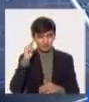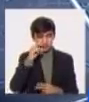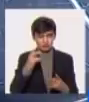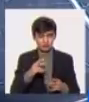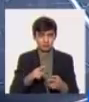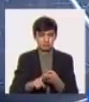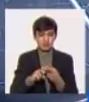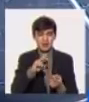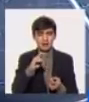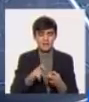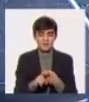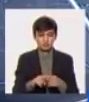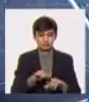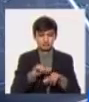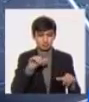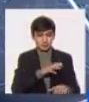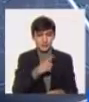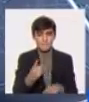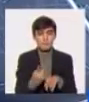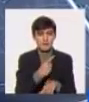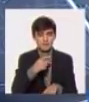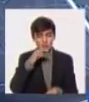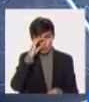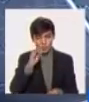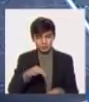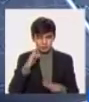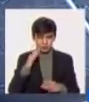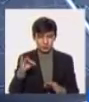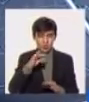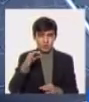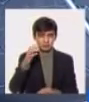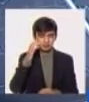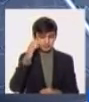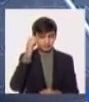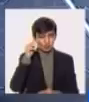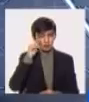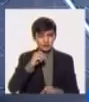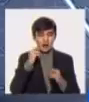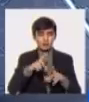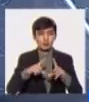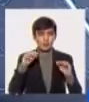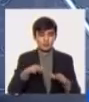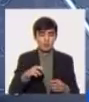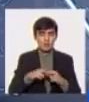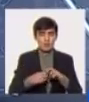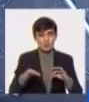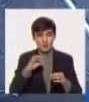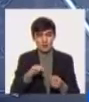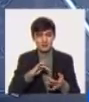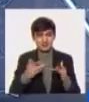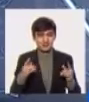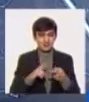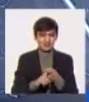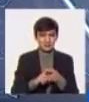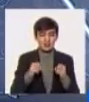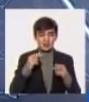с распространением коронавируса. Это будет первый опыт для среднего образования. Как в школах собираются решать проблемы с доступом к